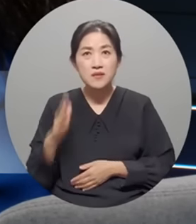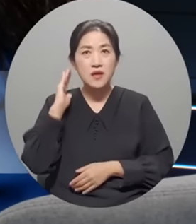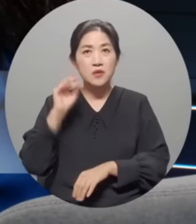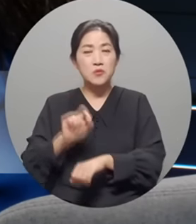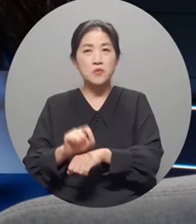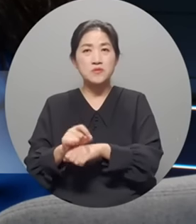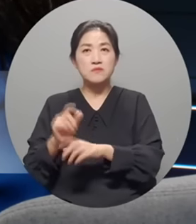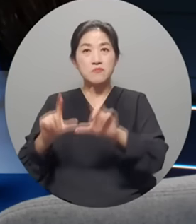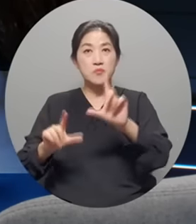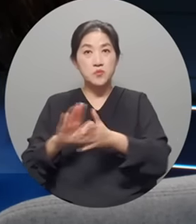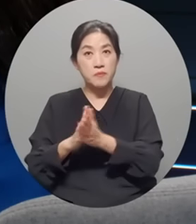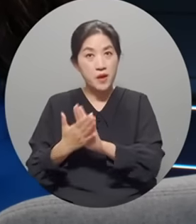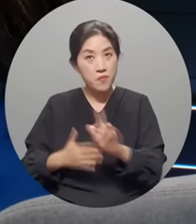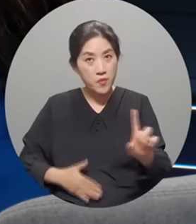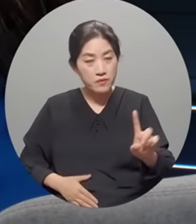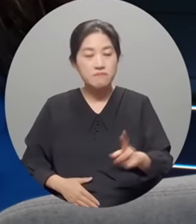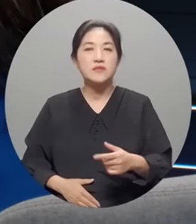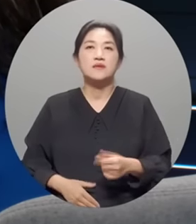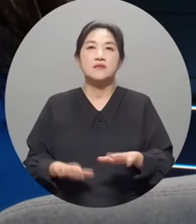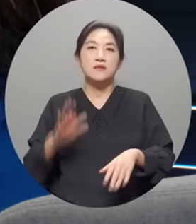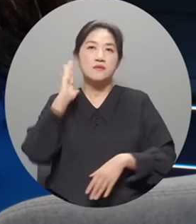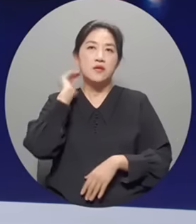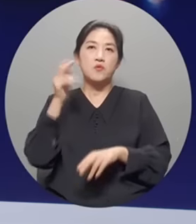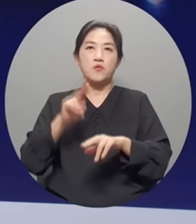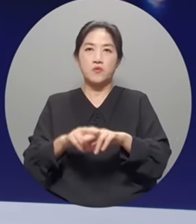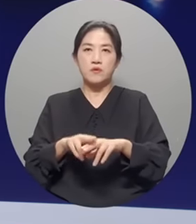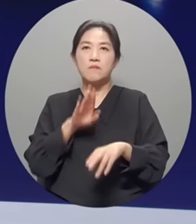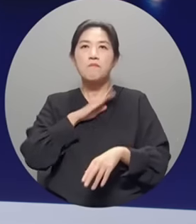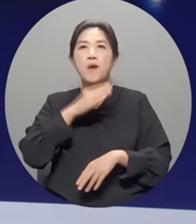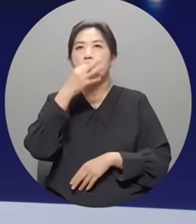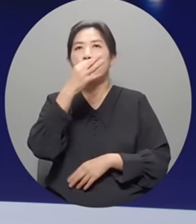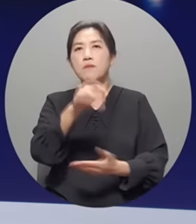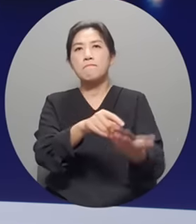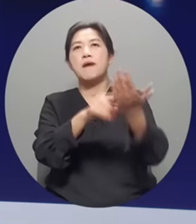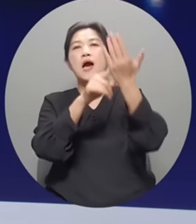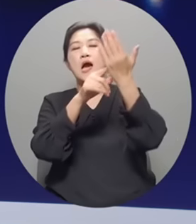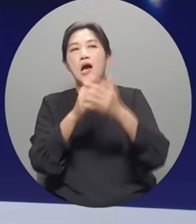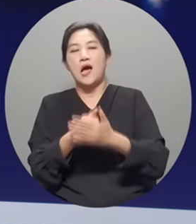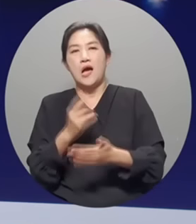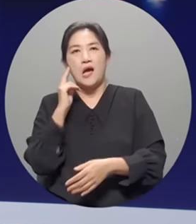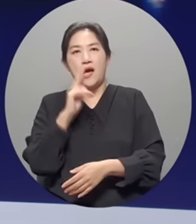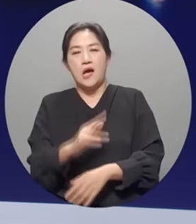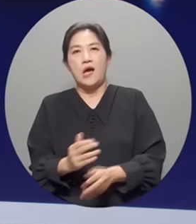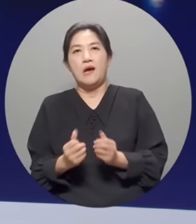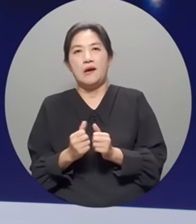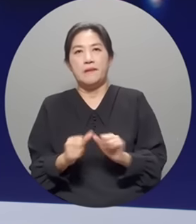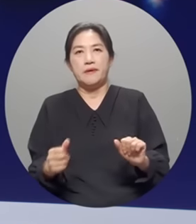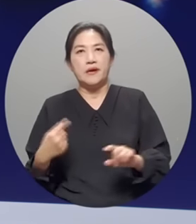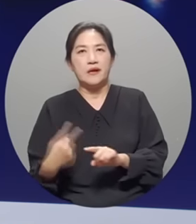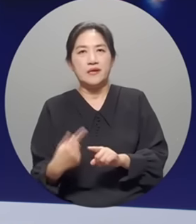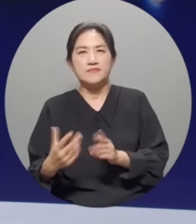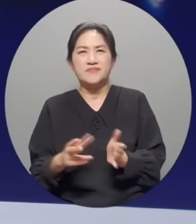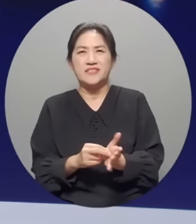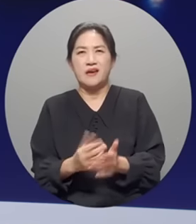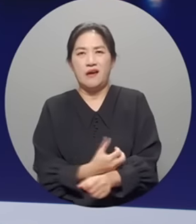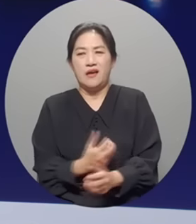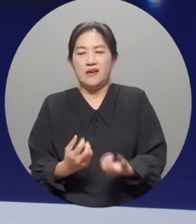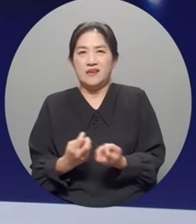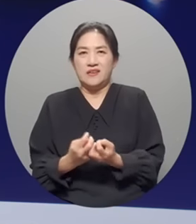좀 달라진 겁니까? 네, 현직 대통령의 실제 목소리 공개라는 파괴력 때문에 대응에 나서긴